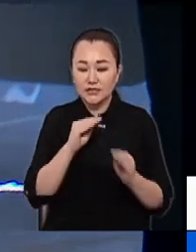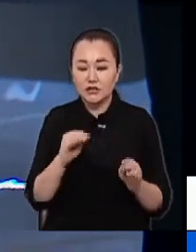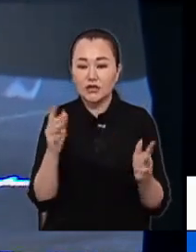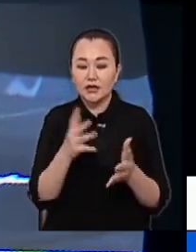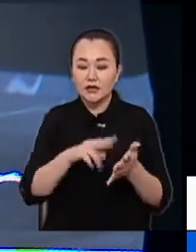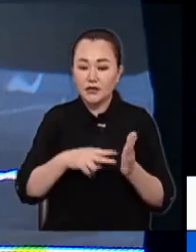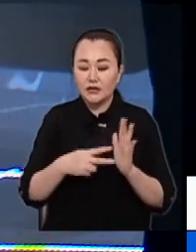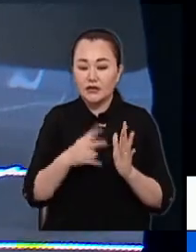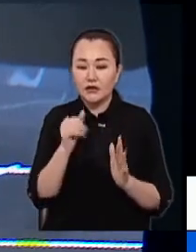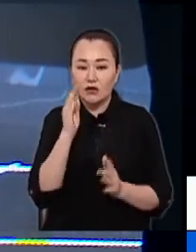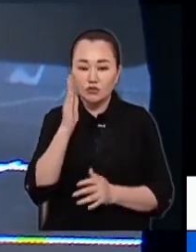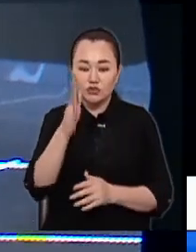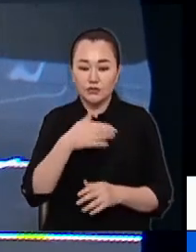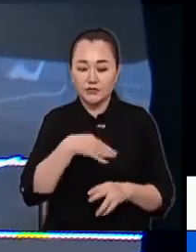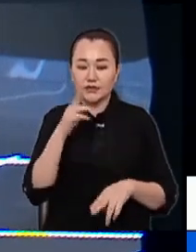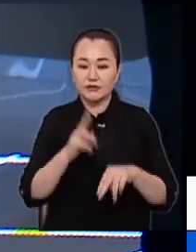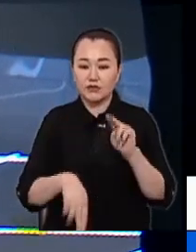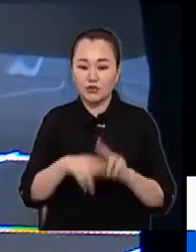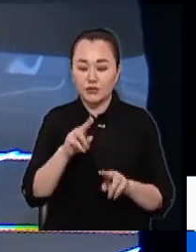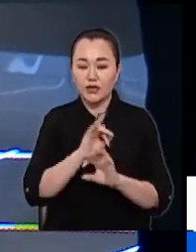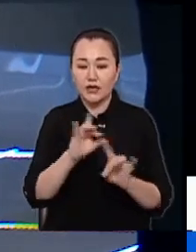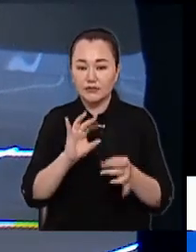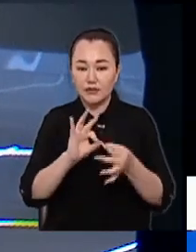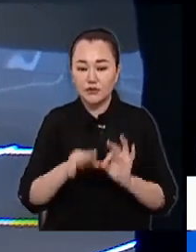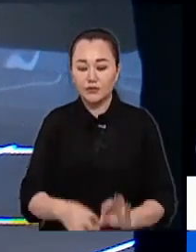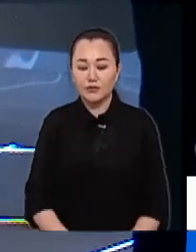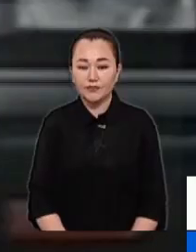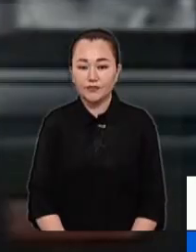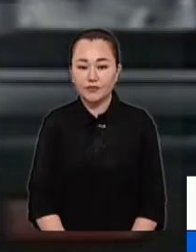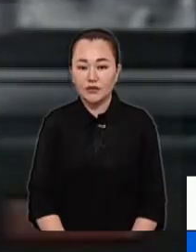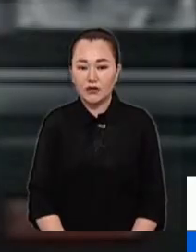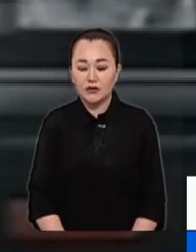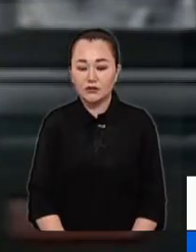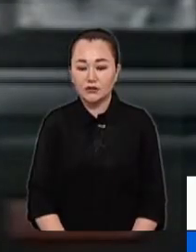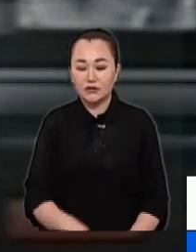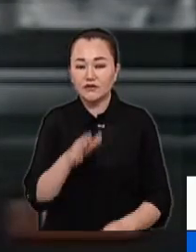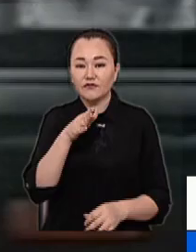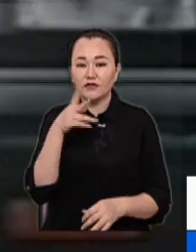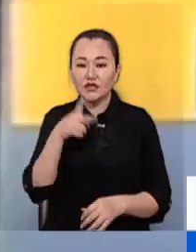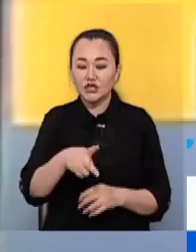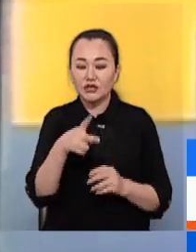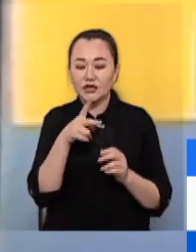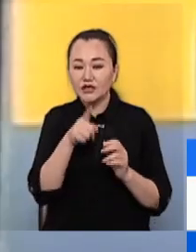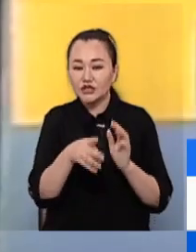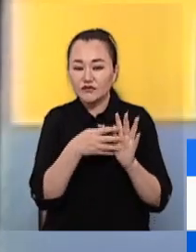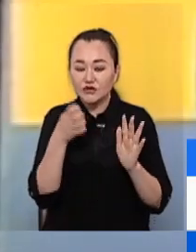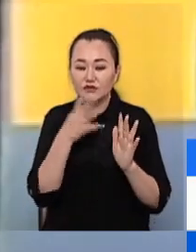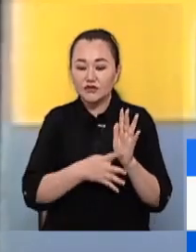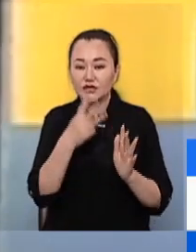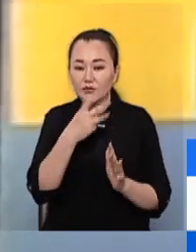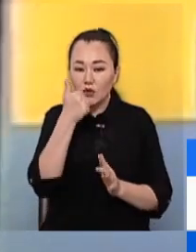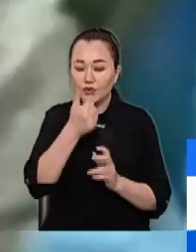какие планы на будущее мы строим, расскажет Полина Булава. В 1993